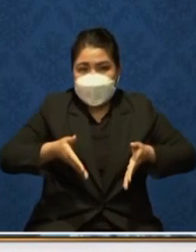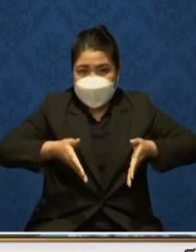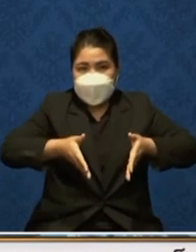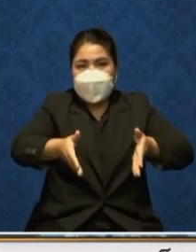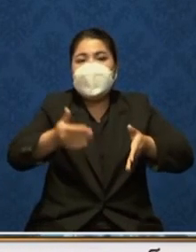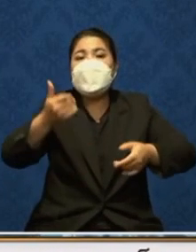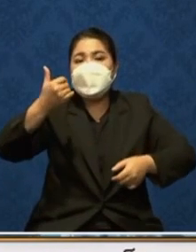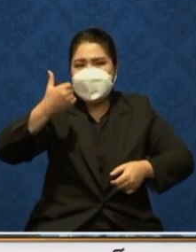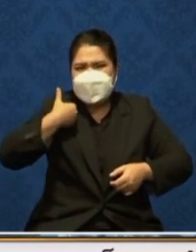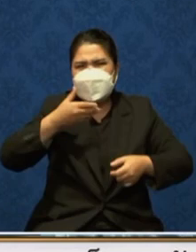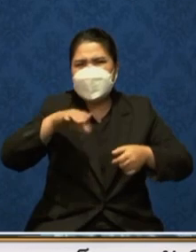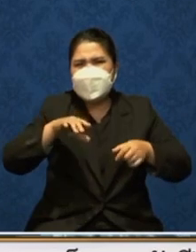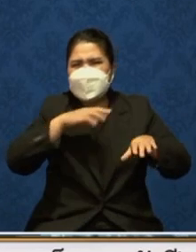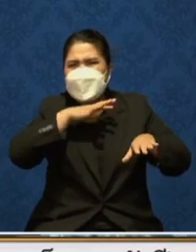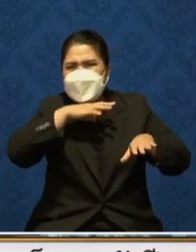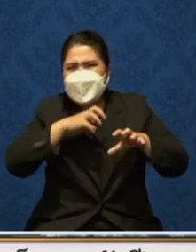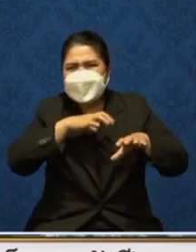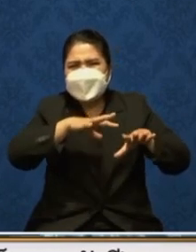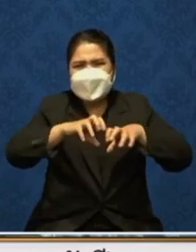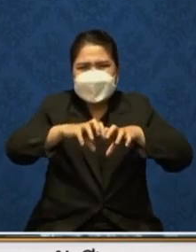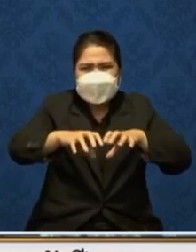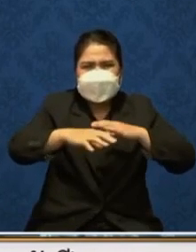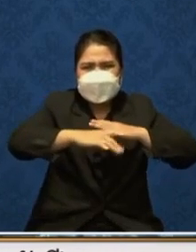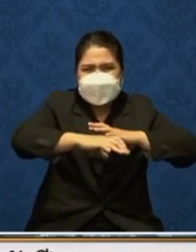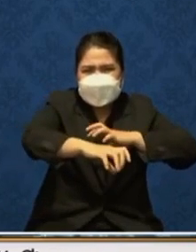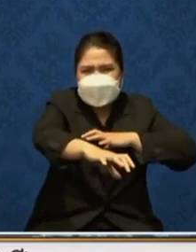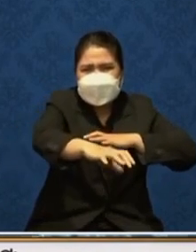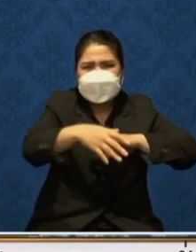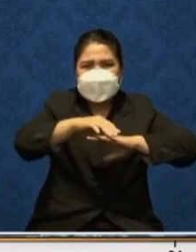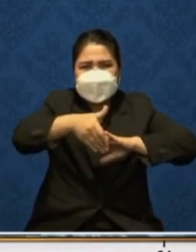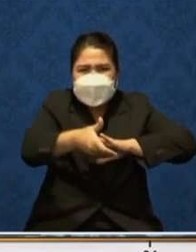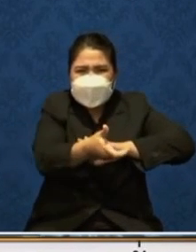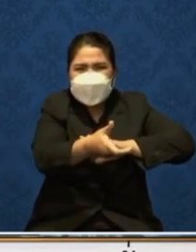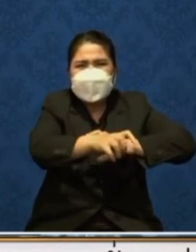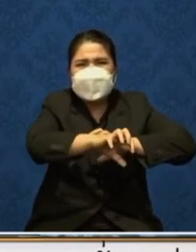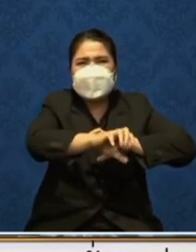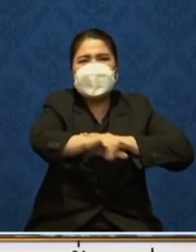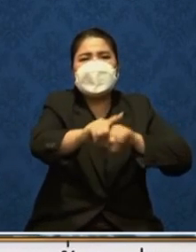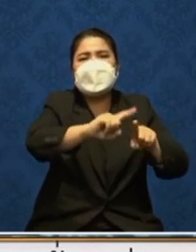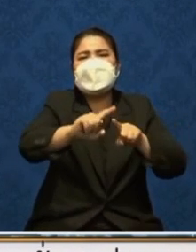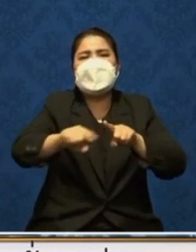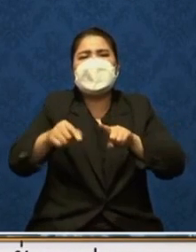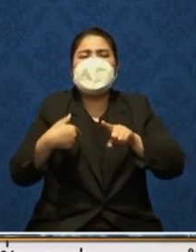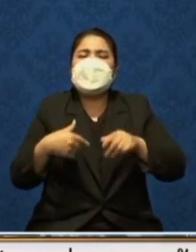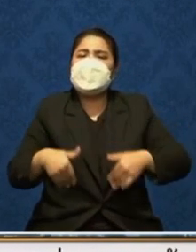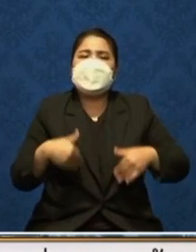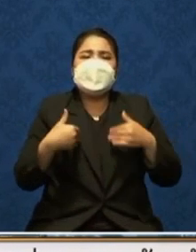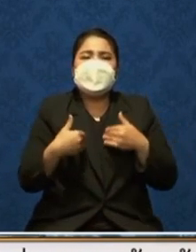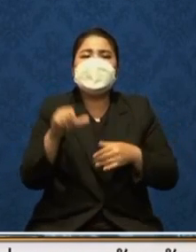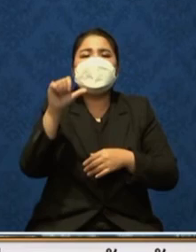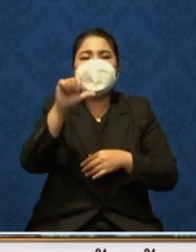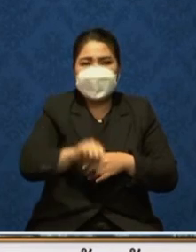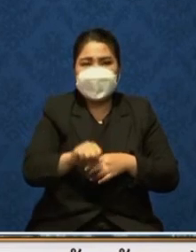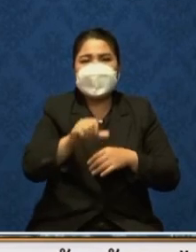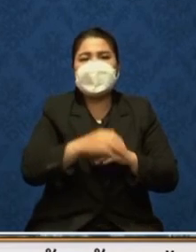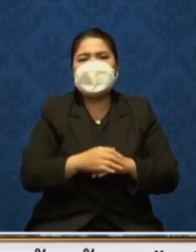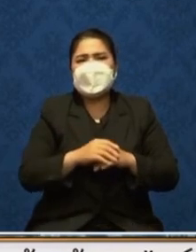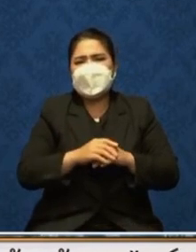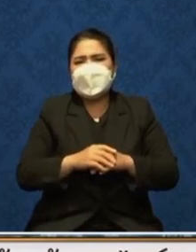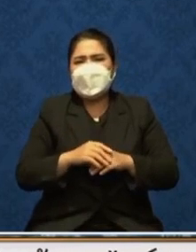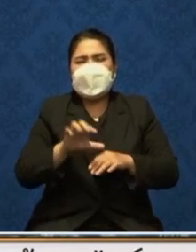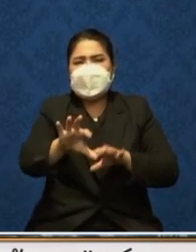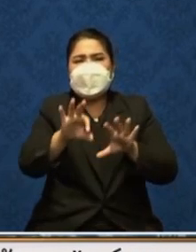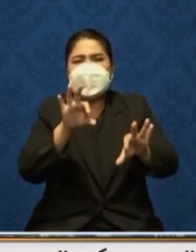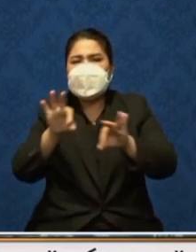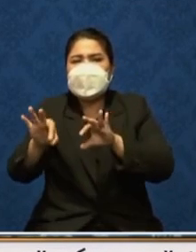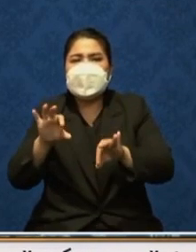แตมนเสียเป็หุ็บอ เปนครูกคราระบบขนส่ทนะไม่มีคณภชีวิก็ตำทงทต้เลือก ไม่ใชกทํทุก